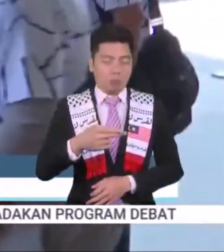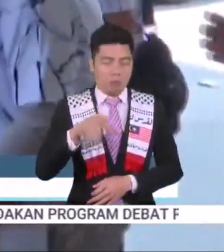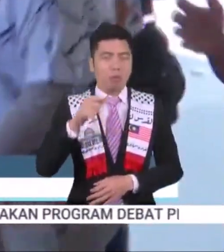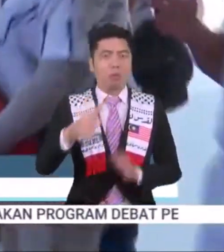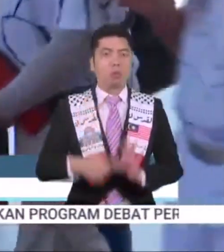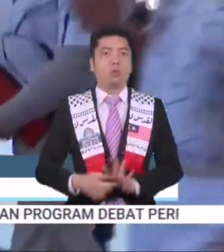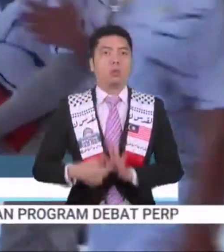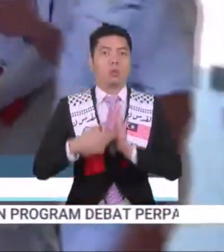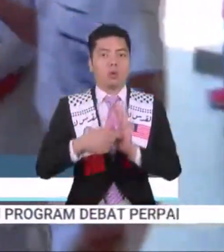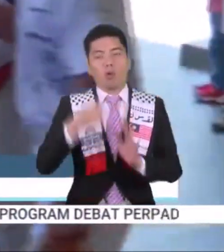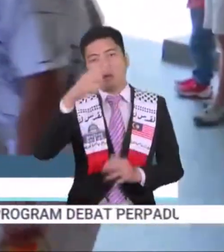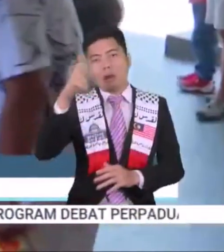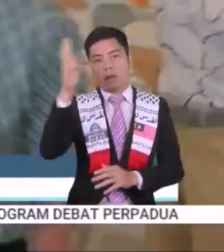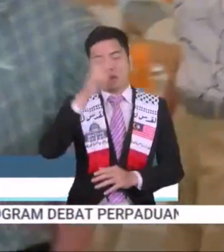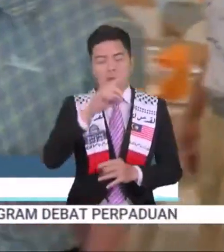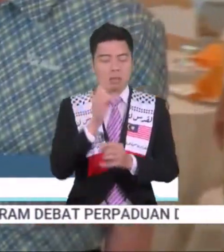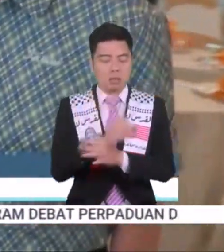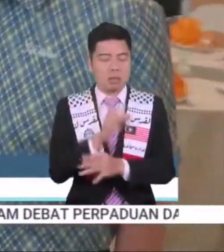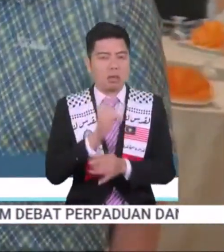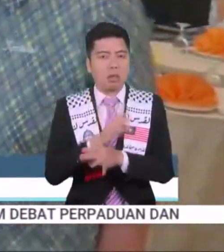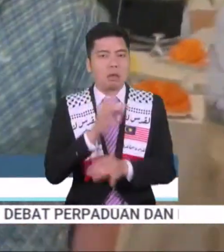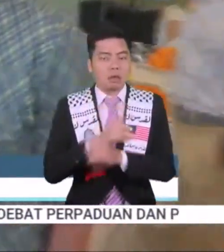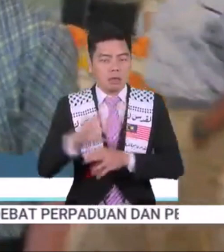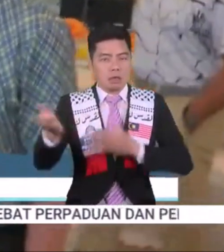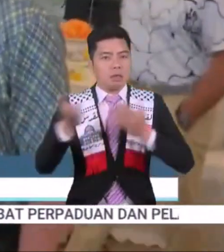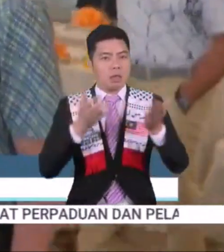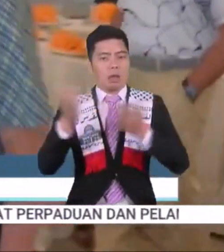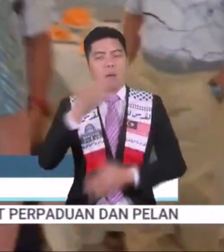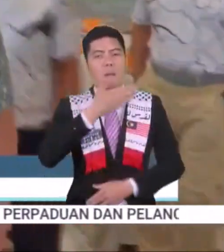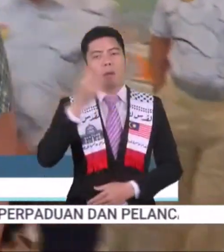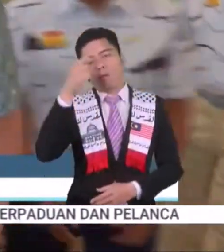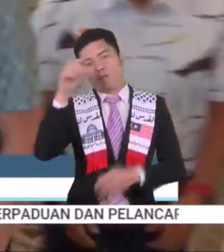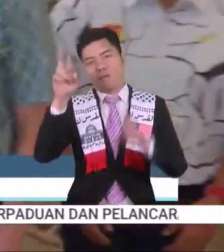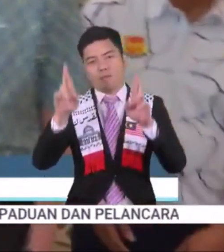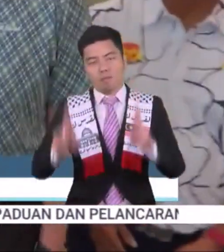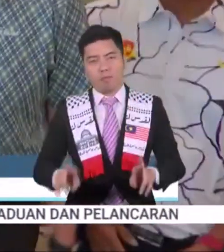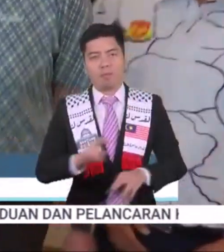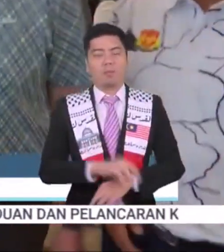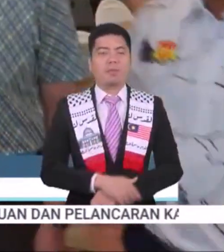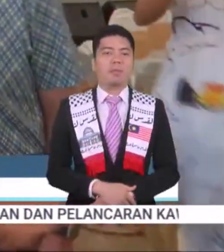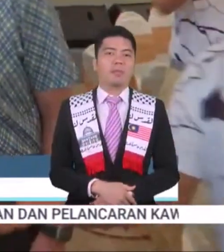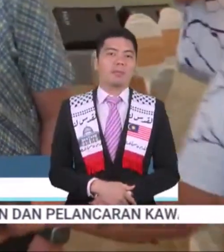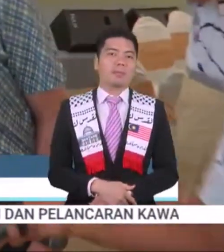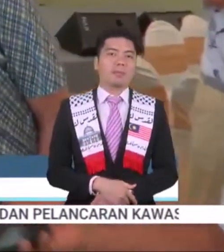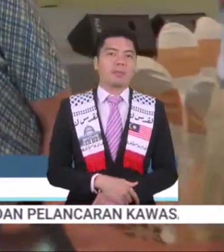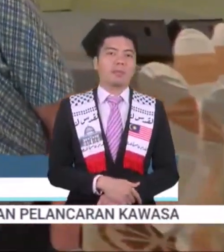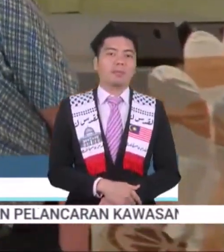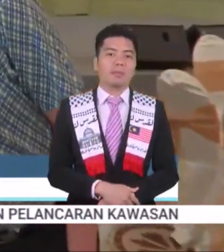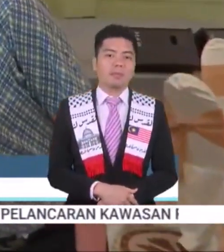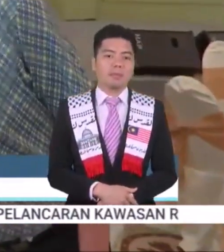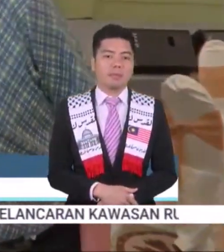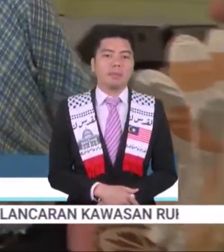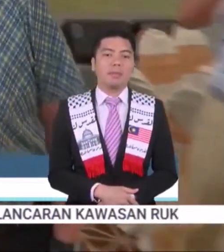kerajaan agar bekerja lebih kuat bagi memberi khidmat terbaik untuk rakyat.